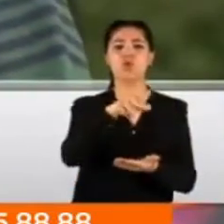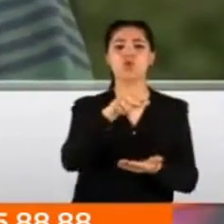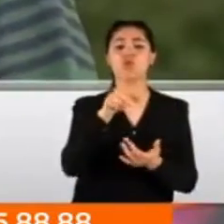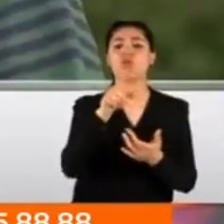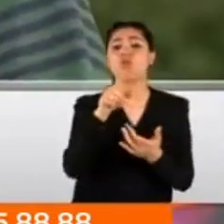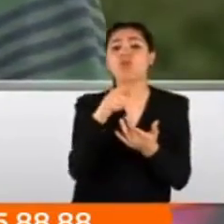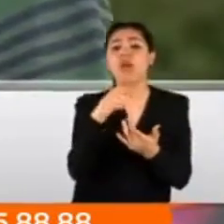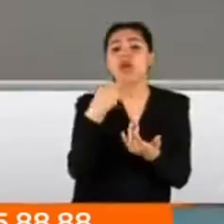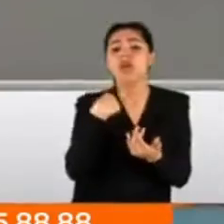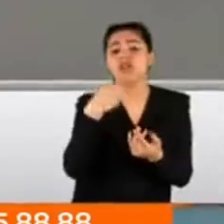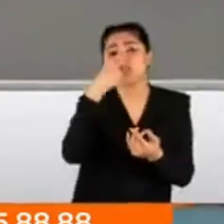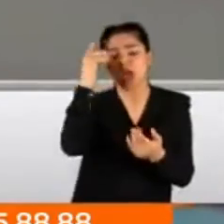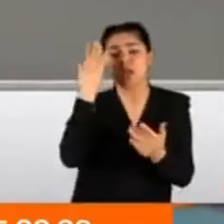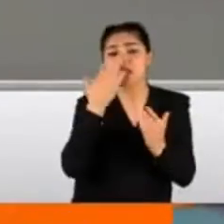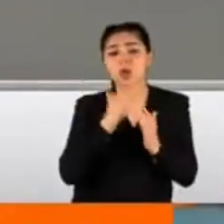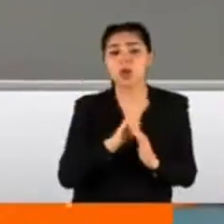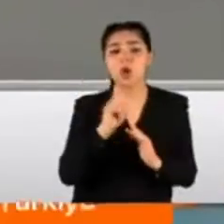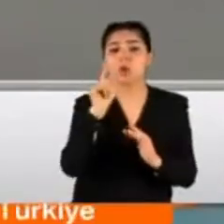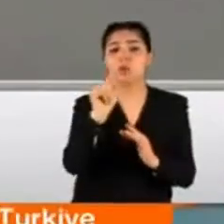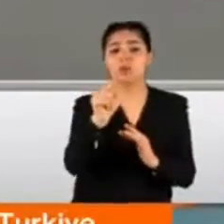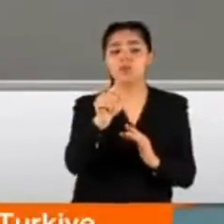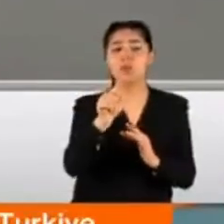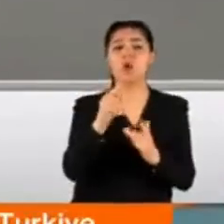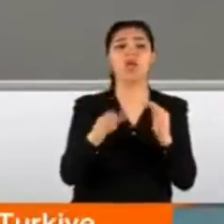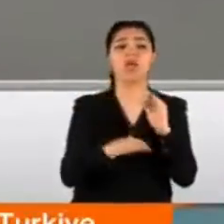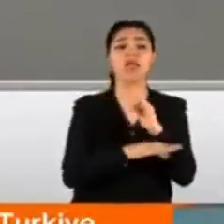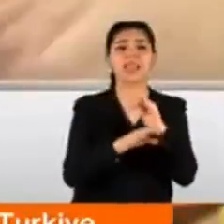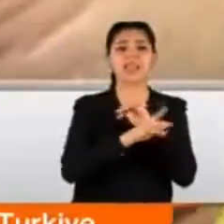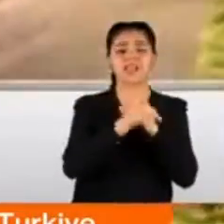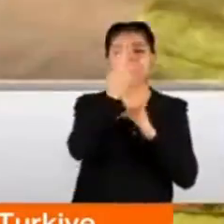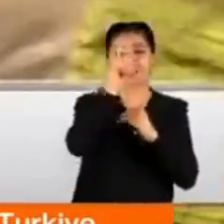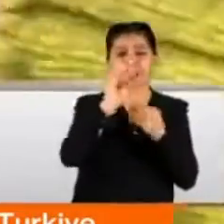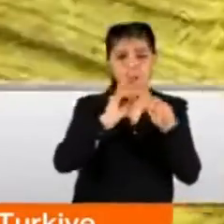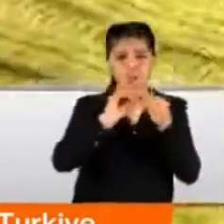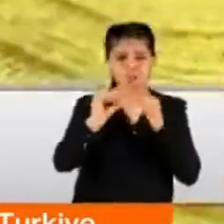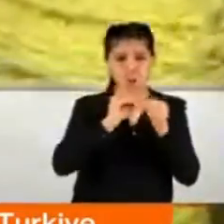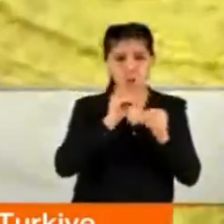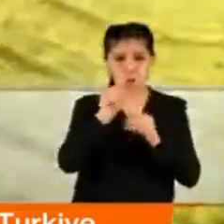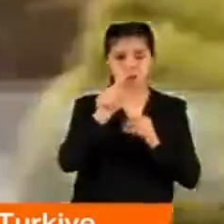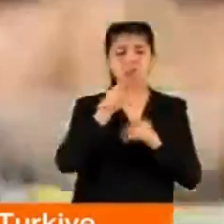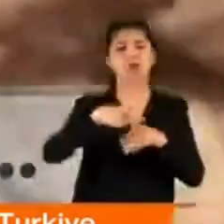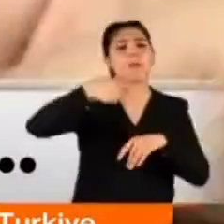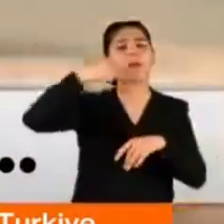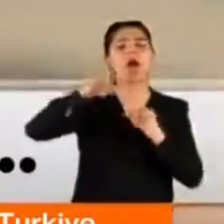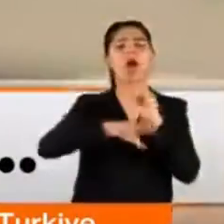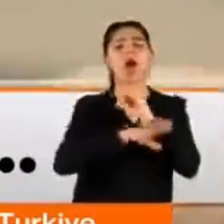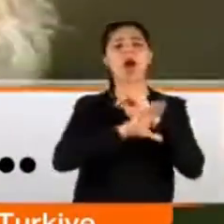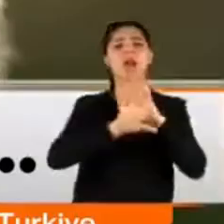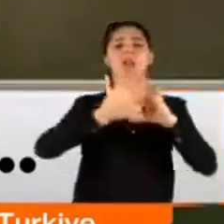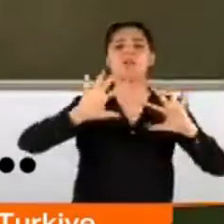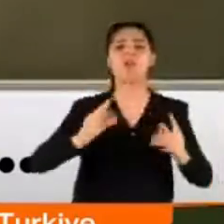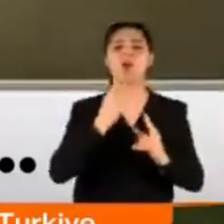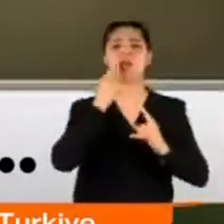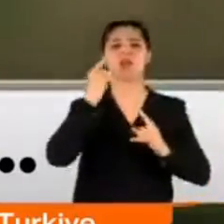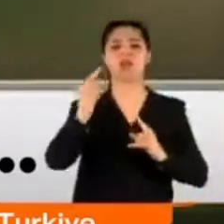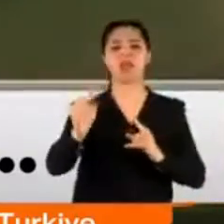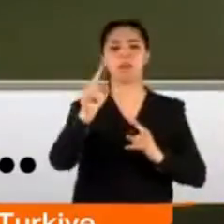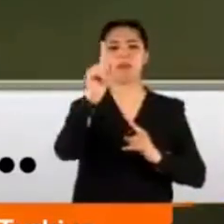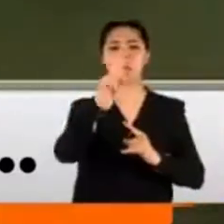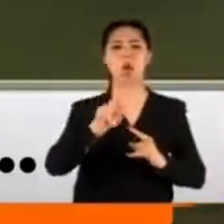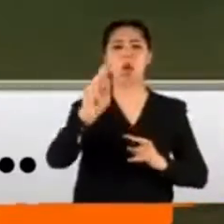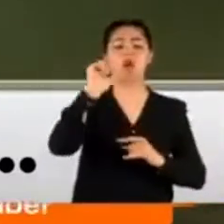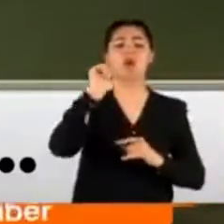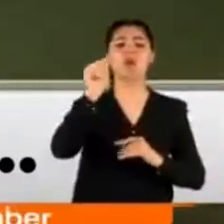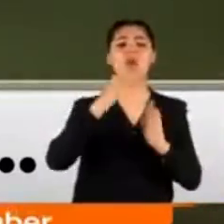sesle yürüyorum çünkü ancak var ki yaşayacakları tek bir sorun bile tümm hayatlarını altüst edebilir Çünkü 17